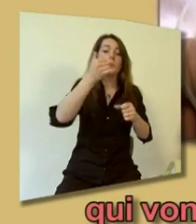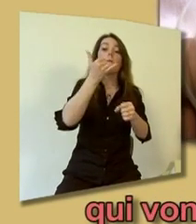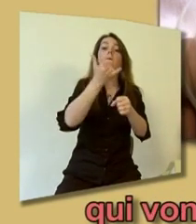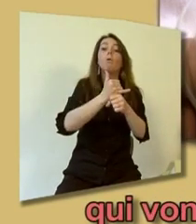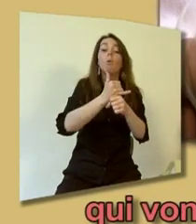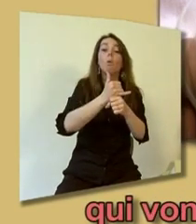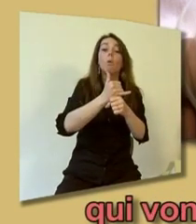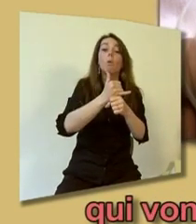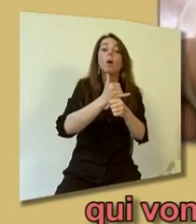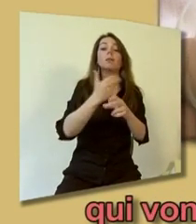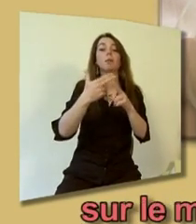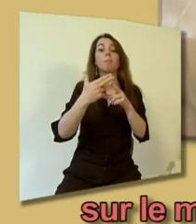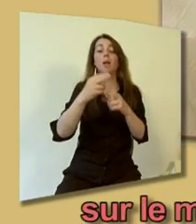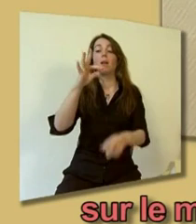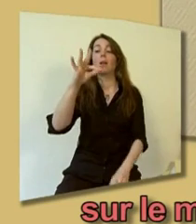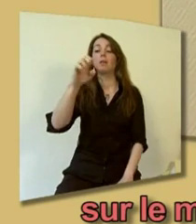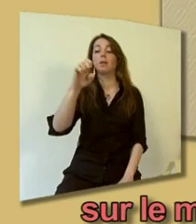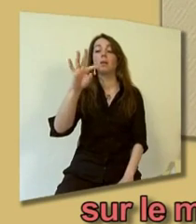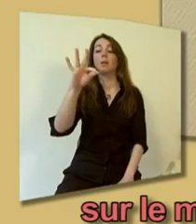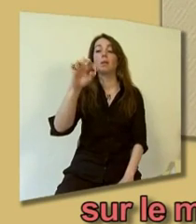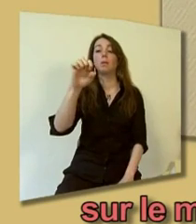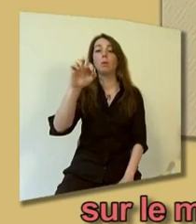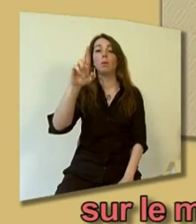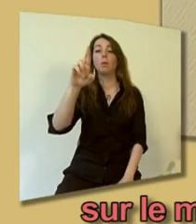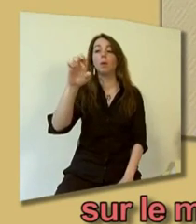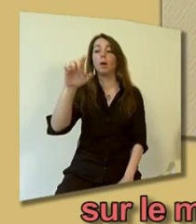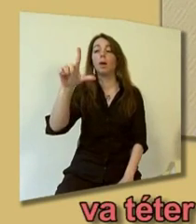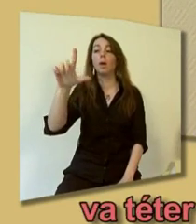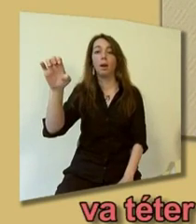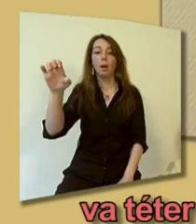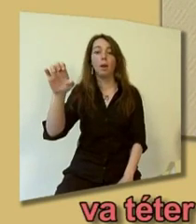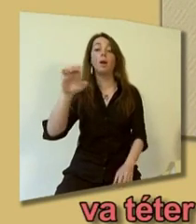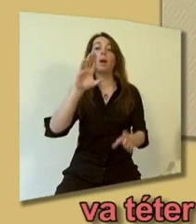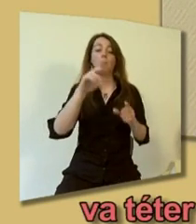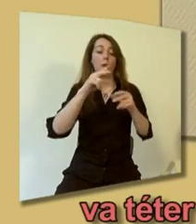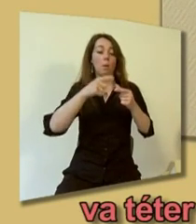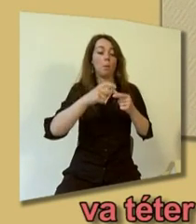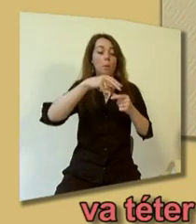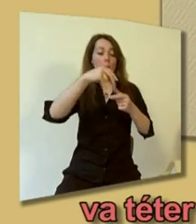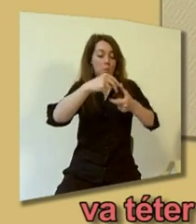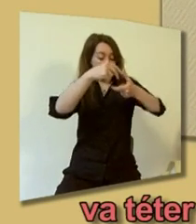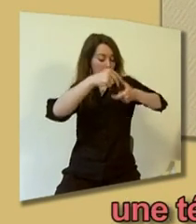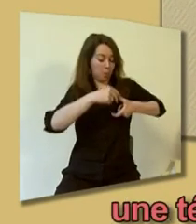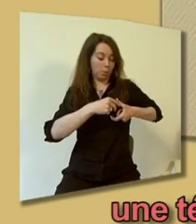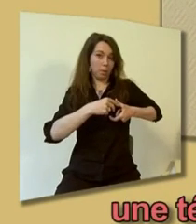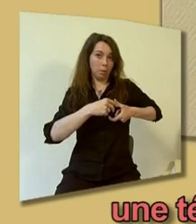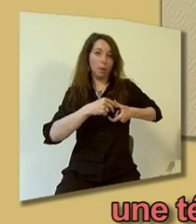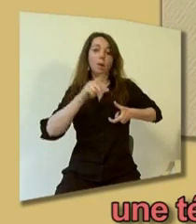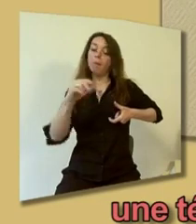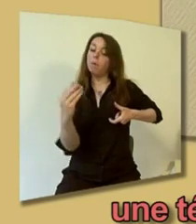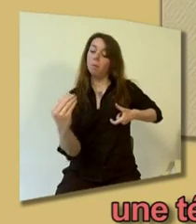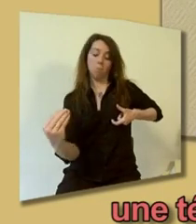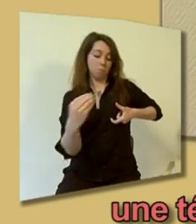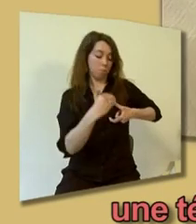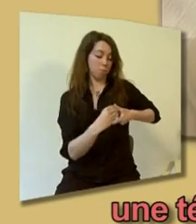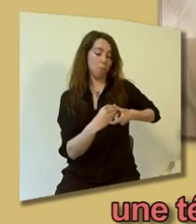qui vont en fait se poser sur le mamelon. Et le bébé va téter sur la tétrelle comme